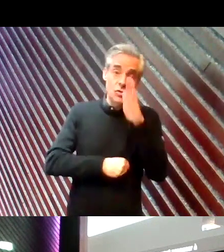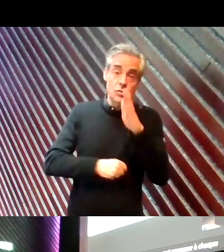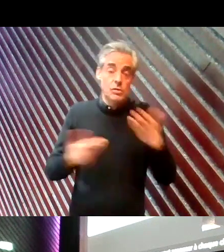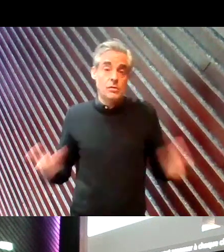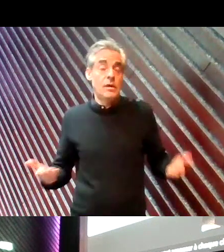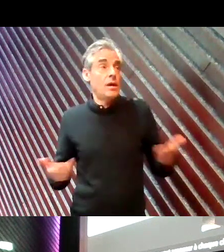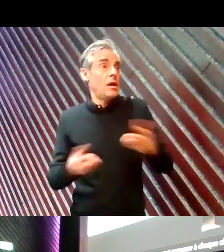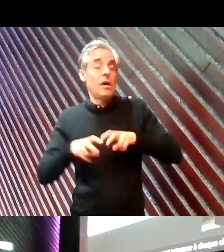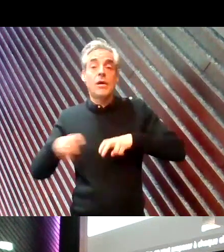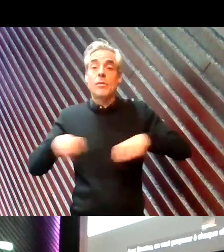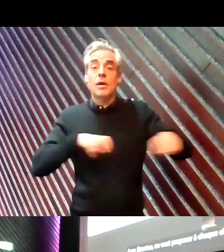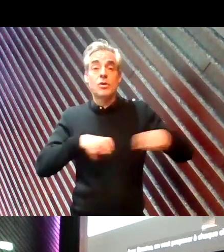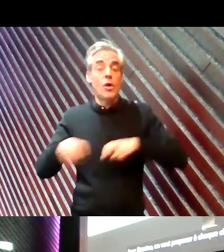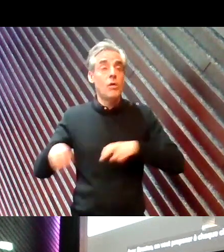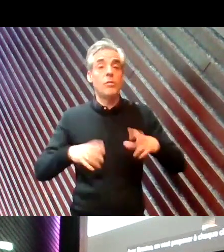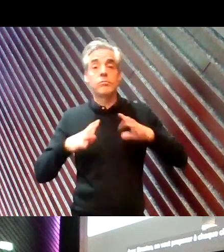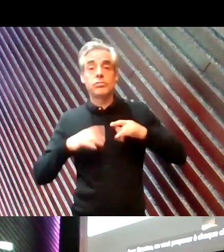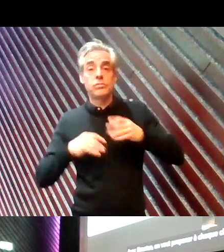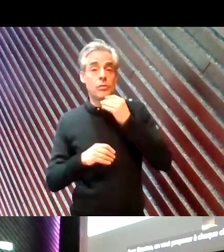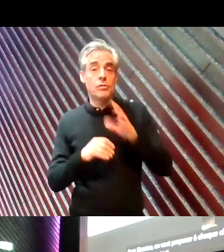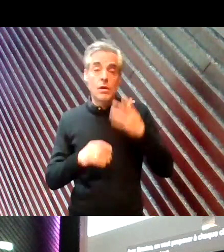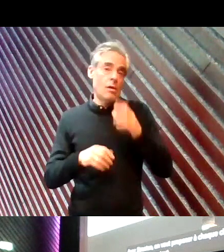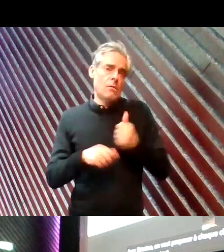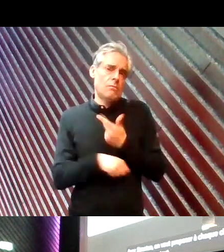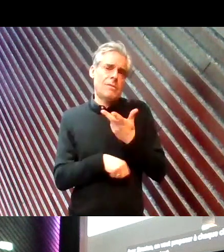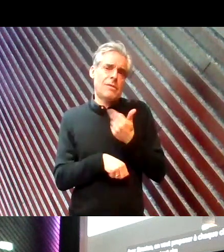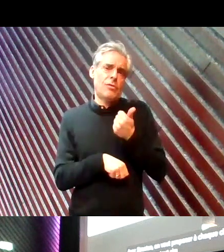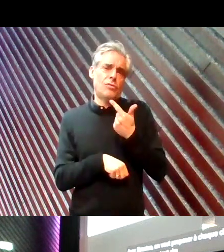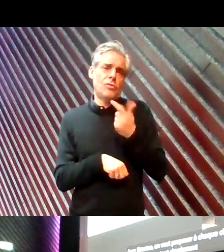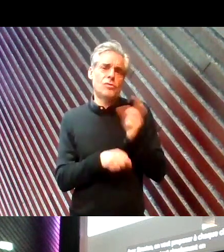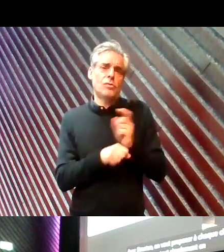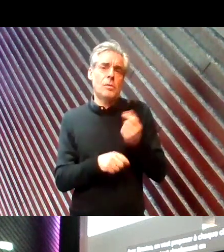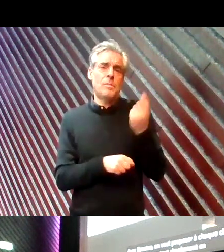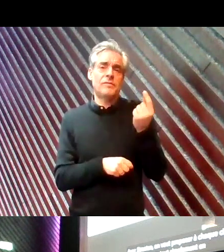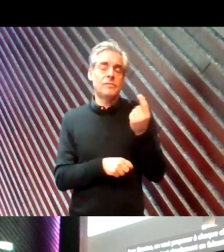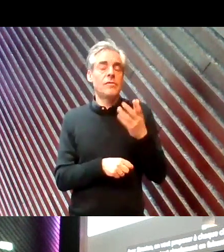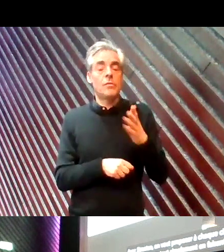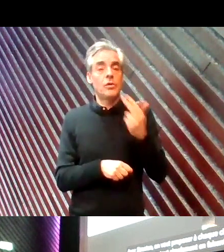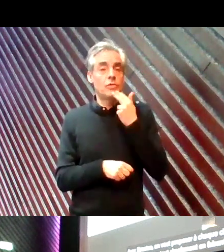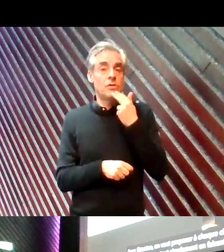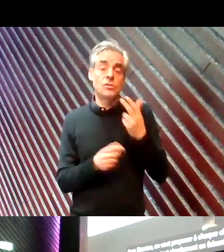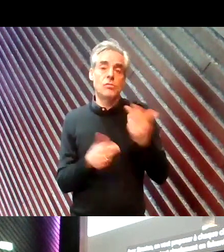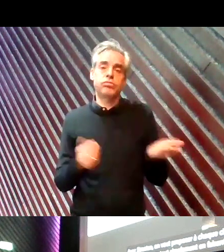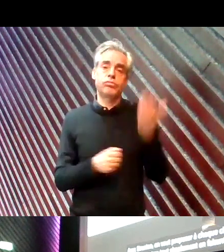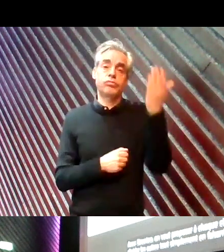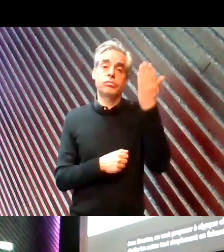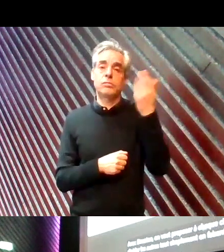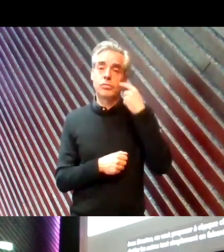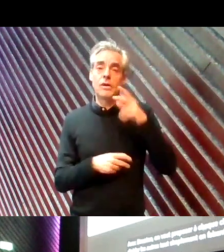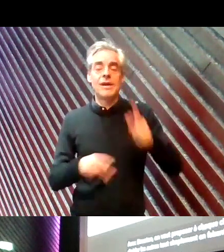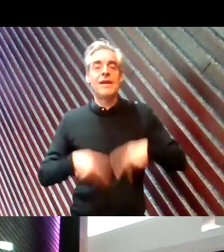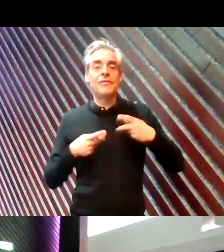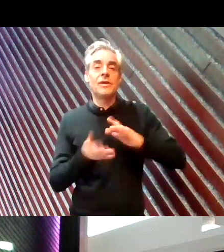tout simplement en se déplaçant et en faisant ces signalements. Ça prend vraiment une à deux secondes et ça a vraiment un impact énorme